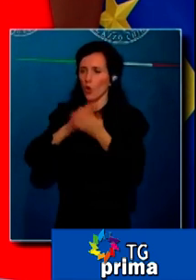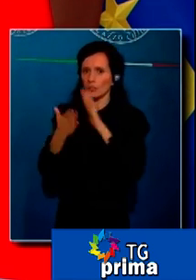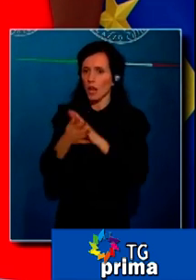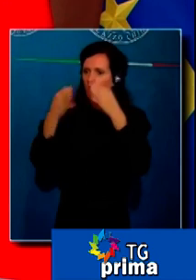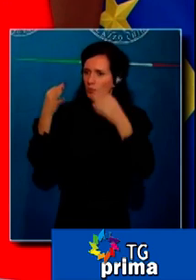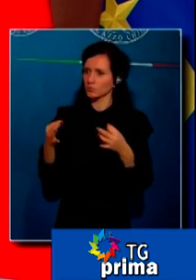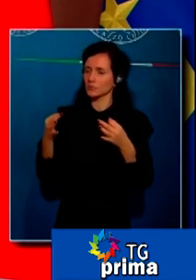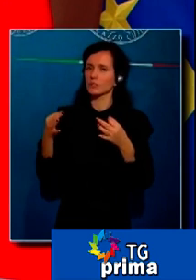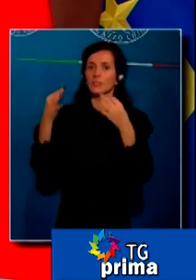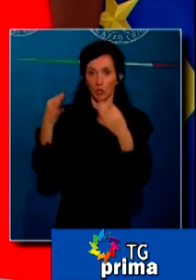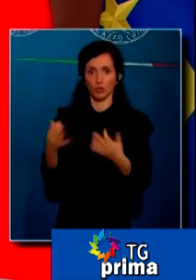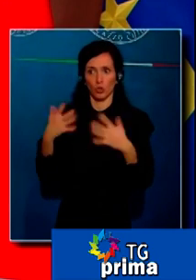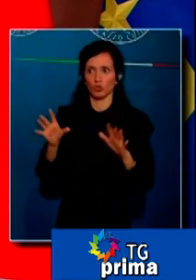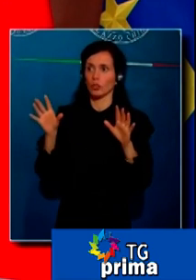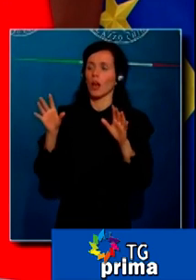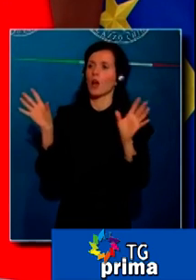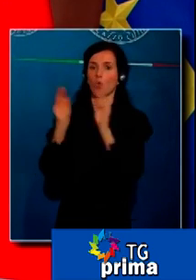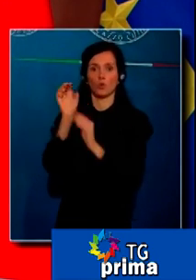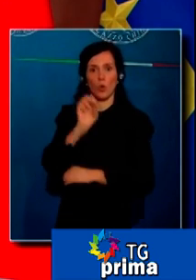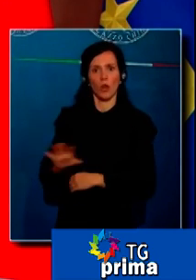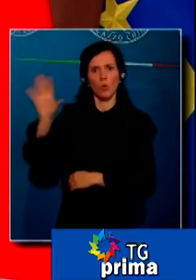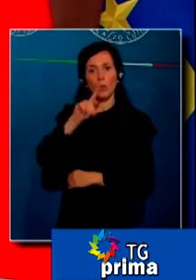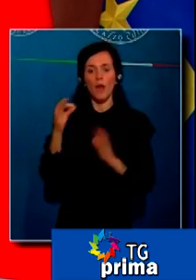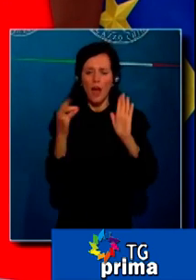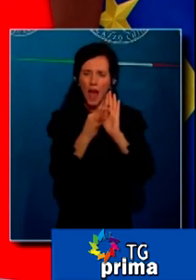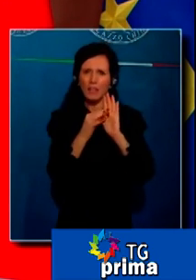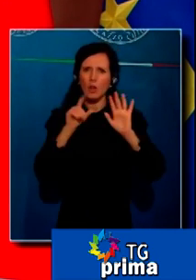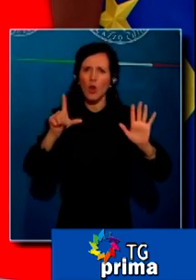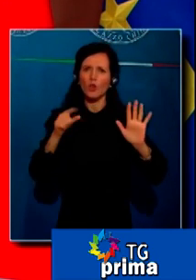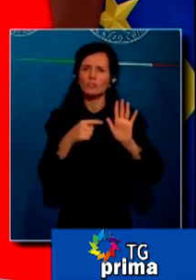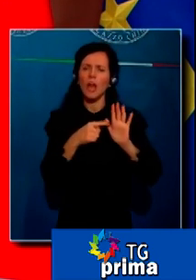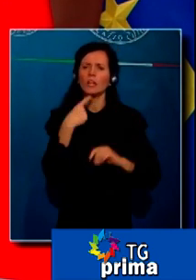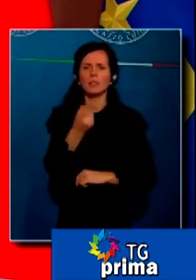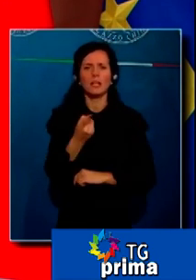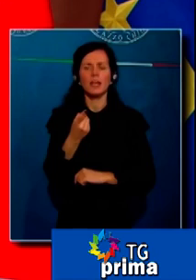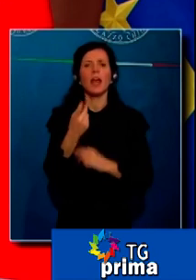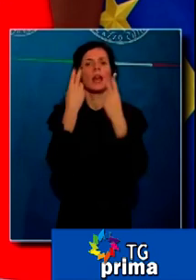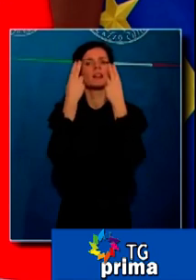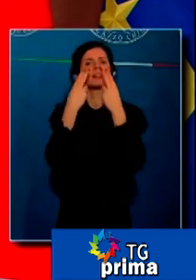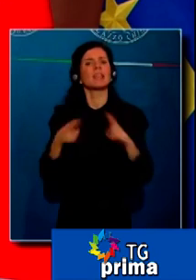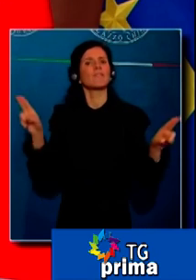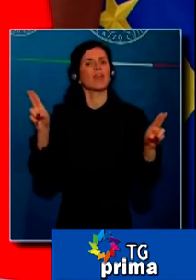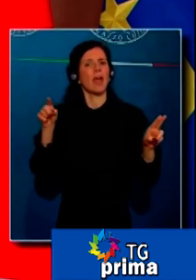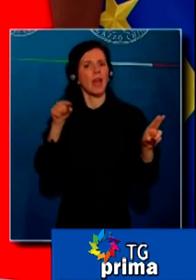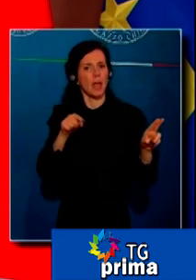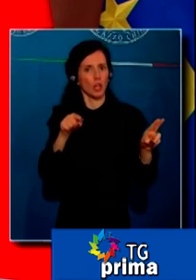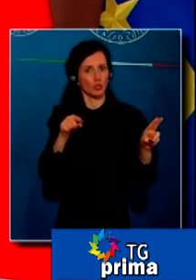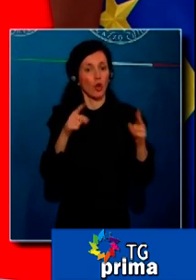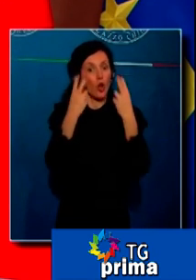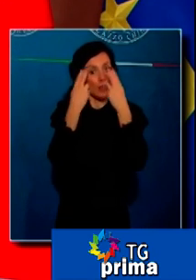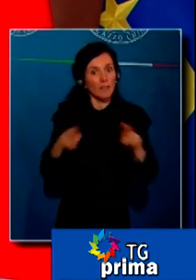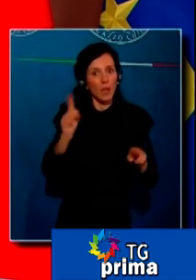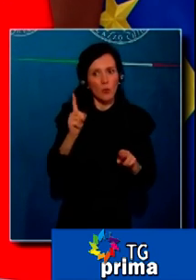Commissione Europea c'è il divieto di approvvigionarsi per via